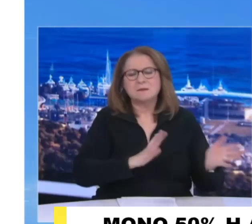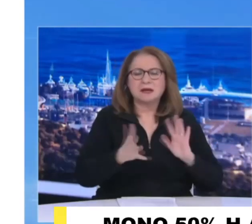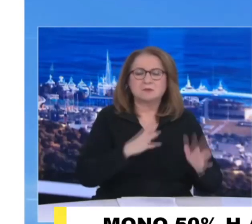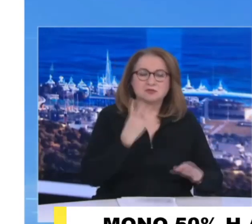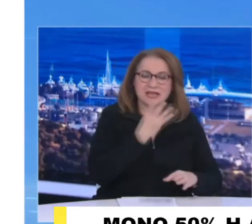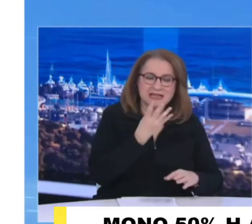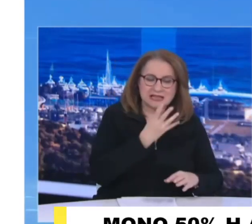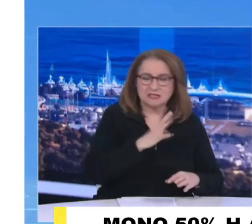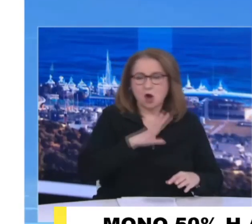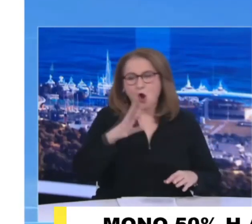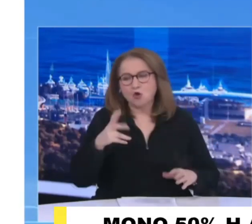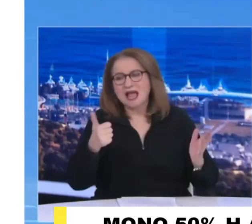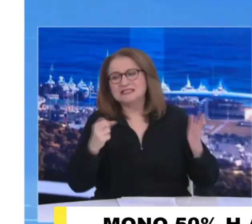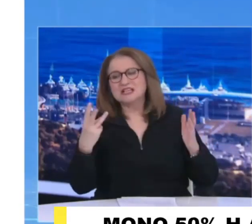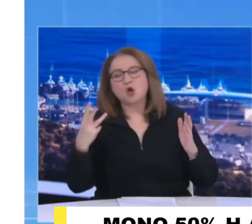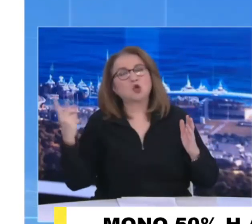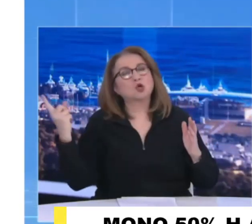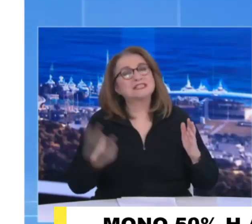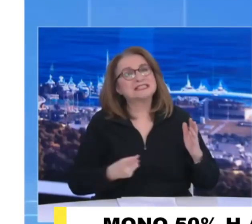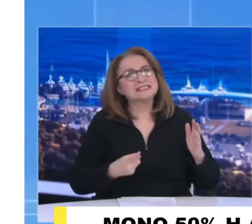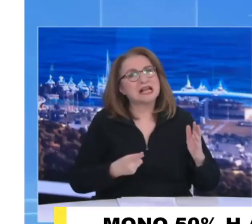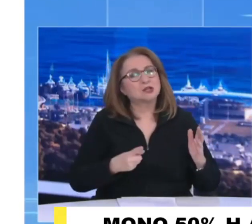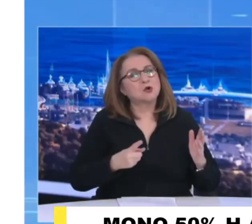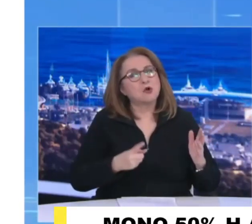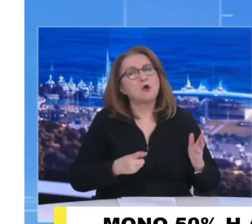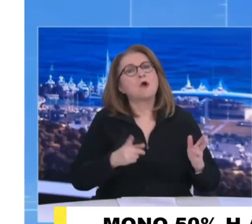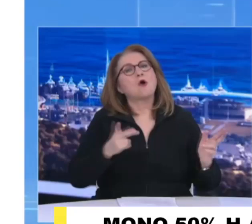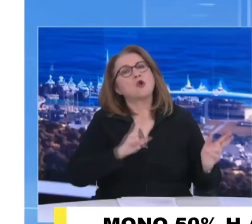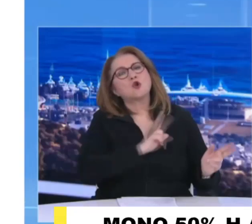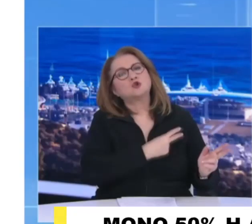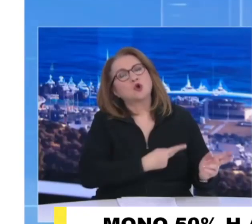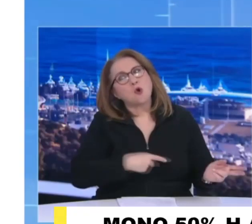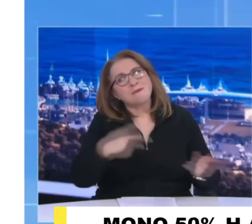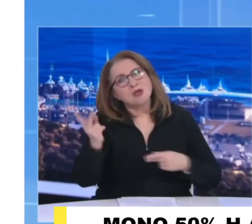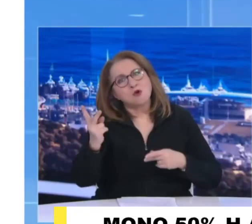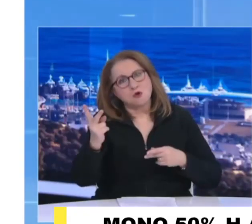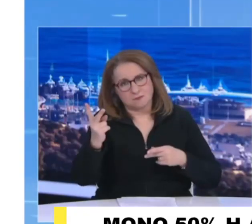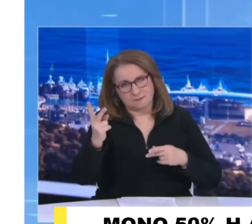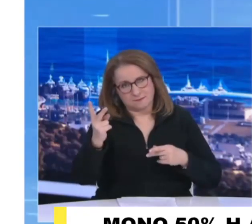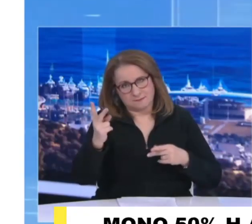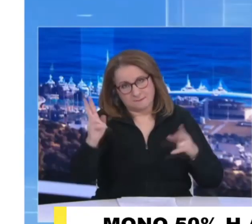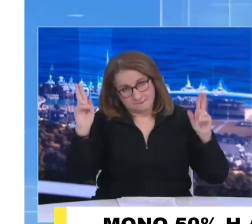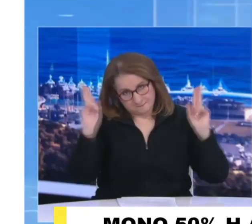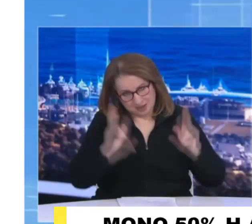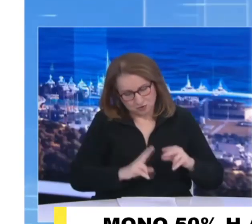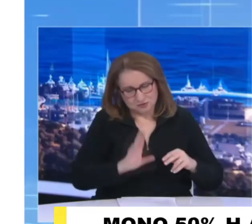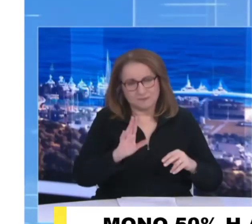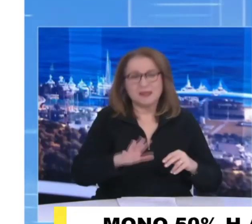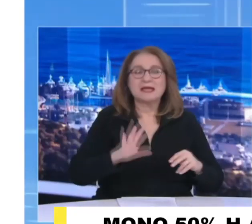44-68%, ενώ με 3 δόσεις εμβολίου η αποτελεσματικότητα κυμαίνεται από